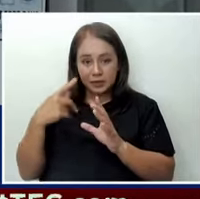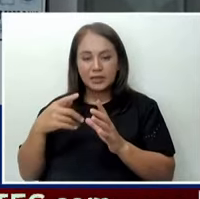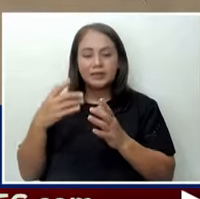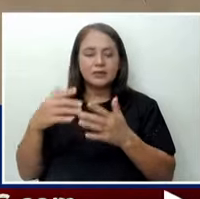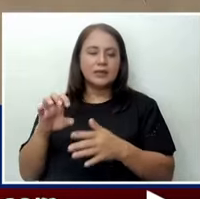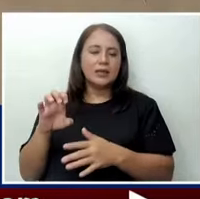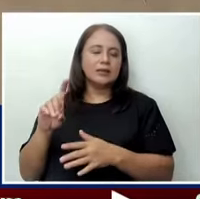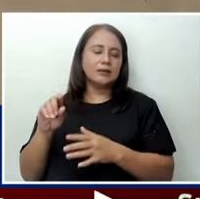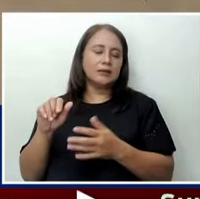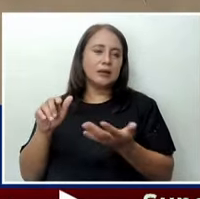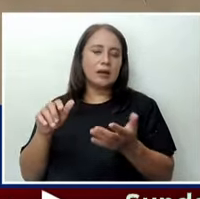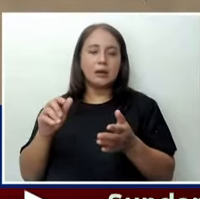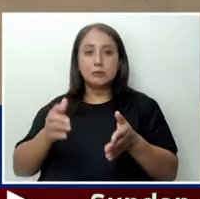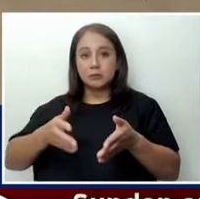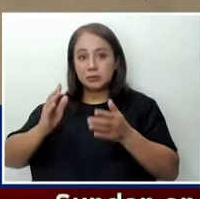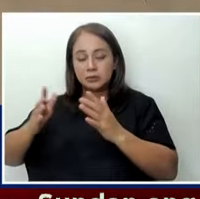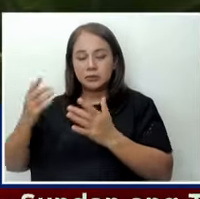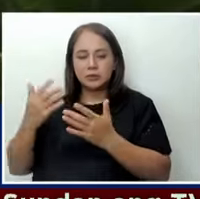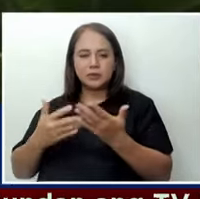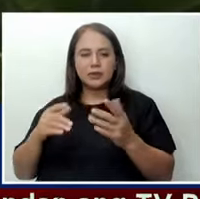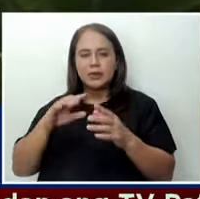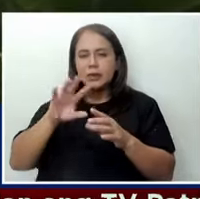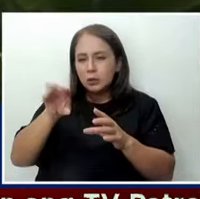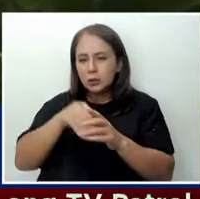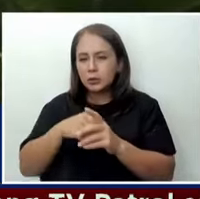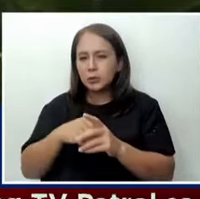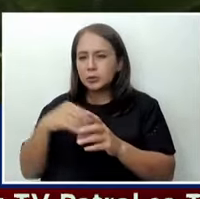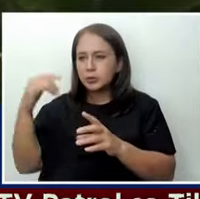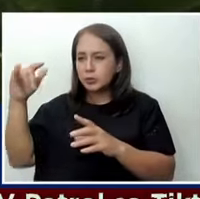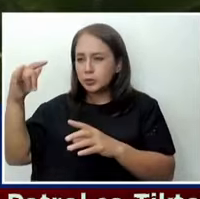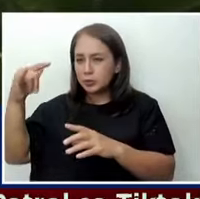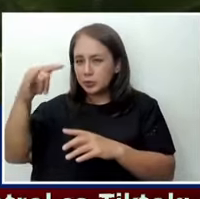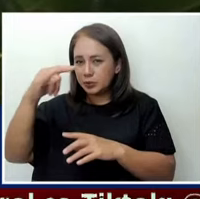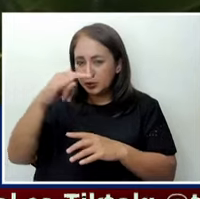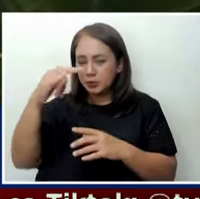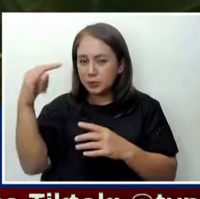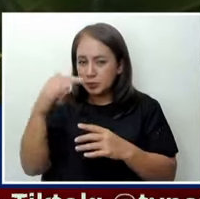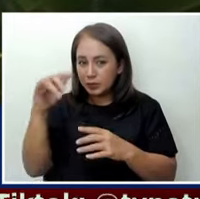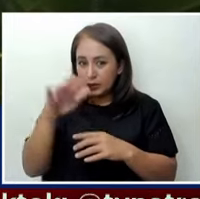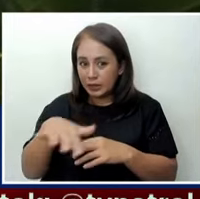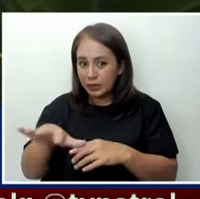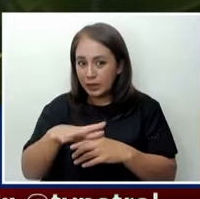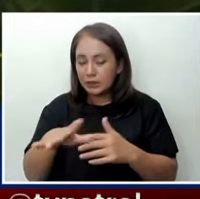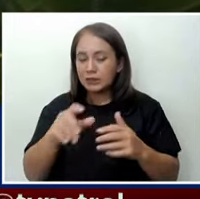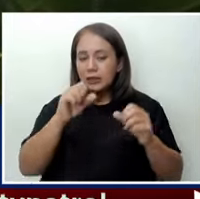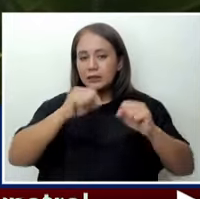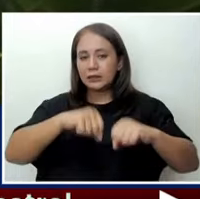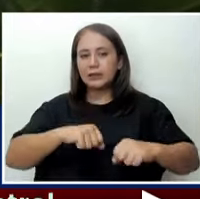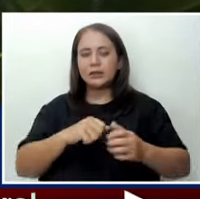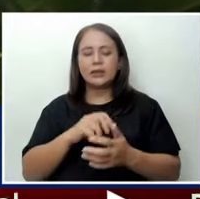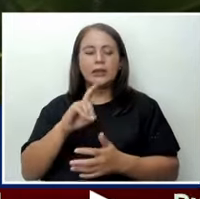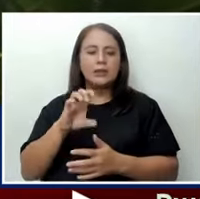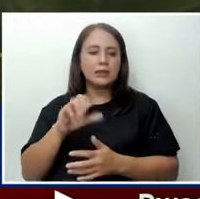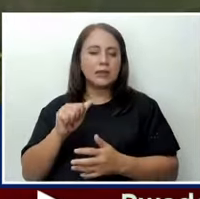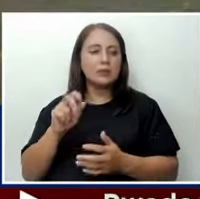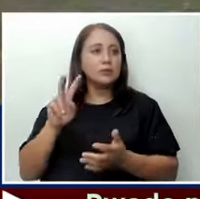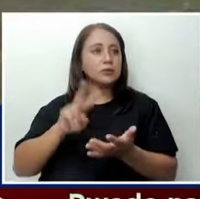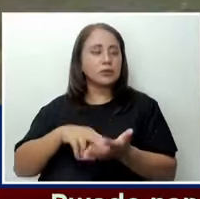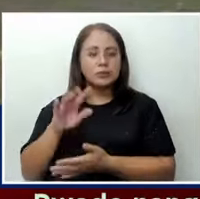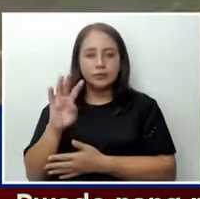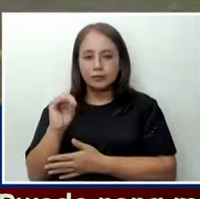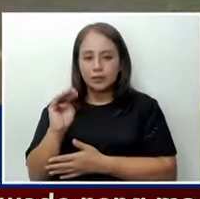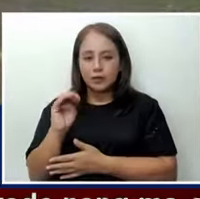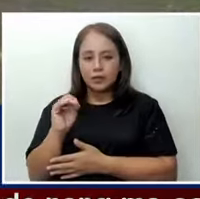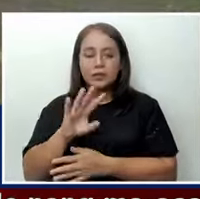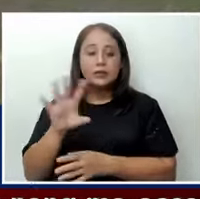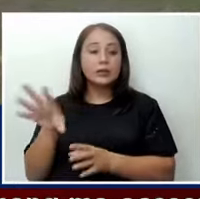facilities. Kasama ang airbase sa unang 5 military bases na napagkasunduan sa ilalim ng EDCA noong 2014.